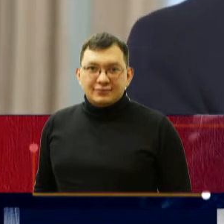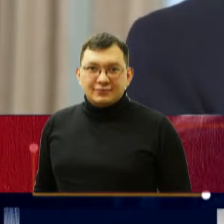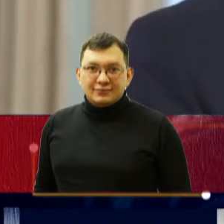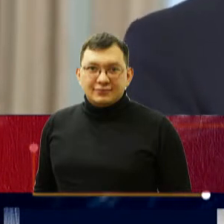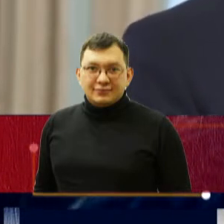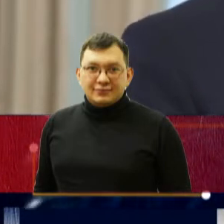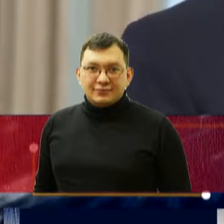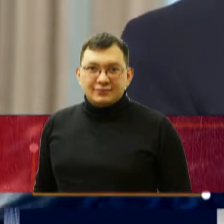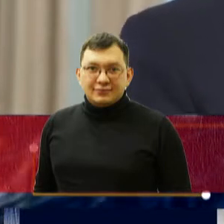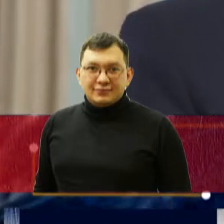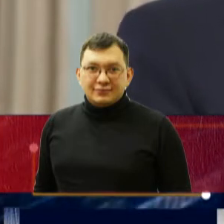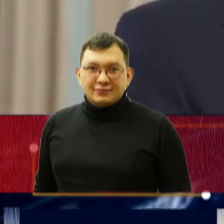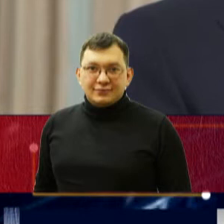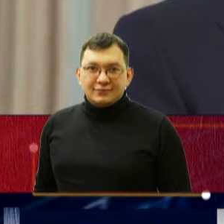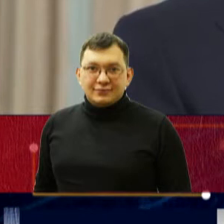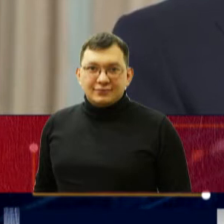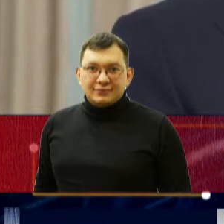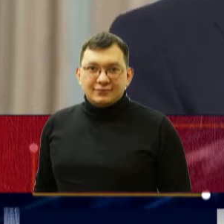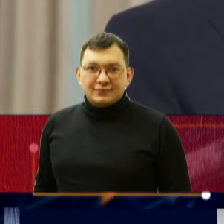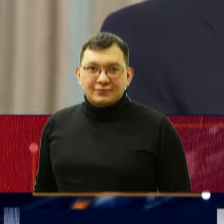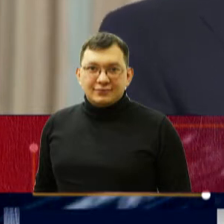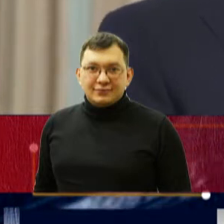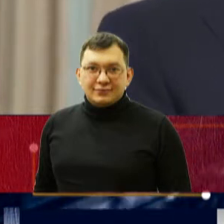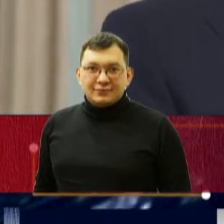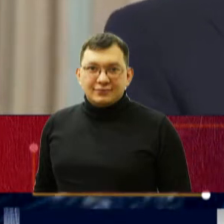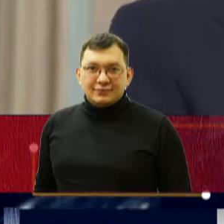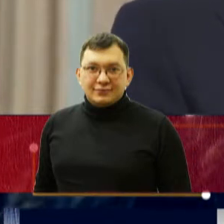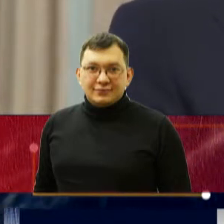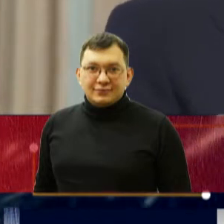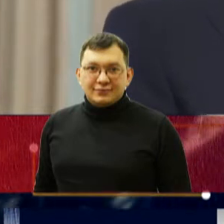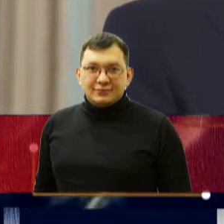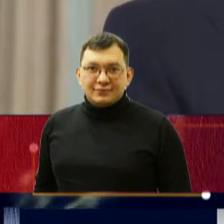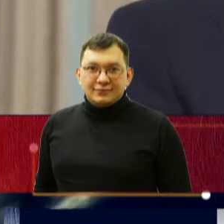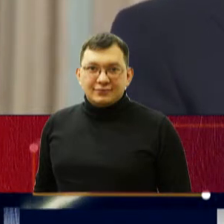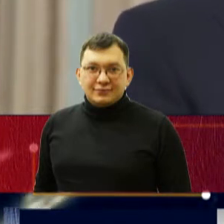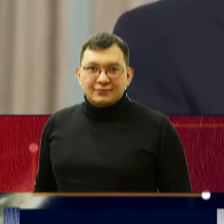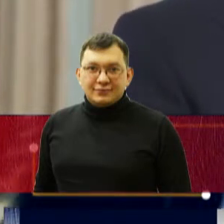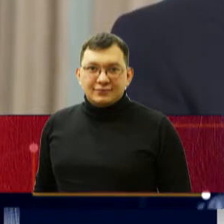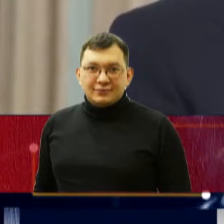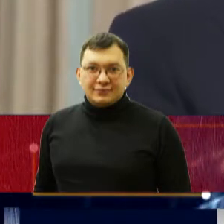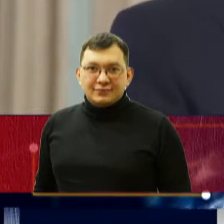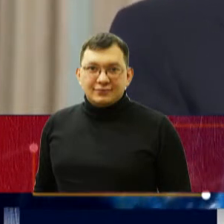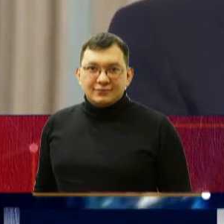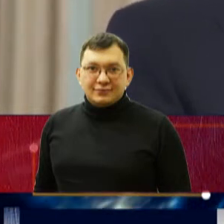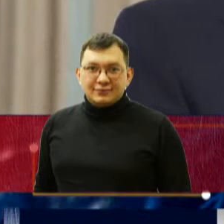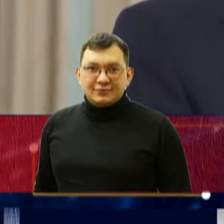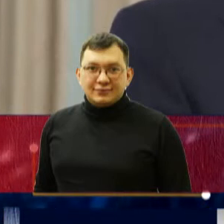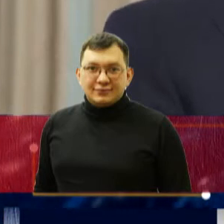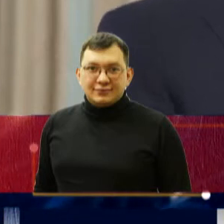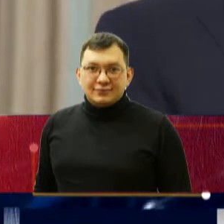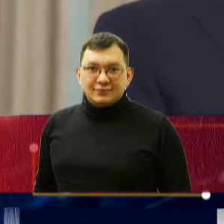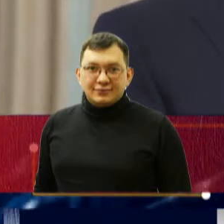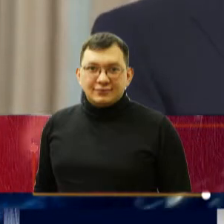віримо, наполовину не довіряємо, так? А що ось цей рейтинг може говорити про нас як суспільство,